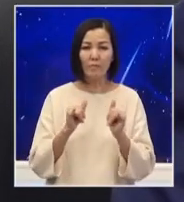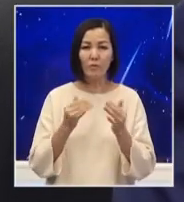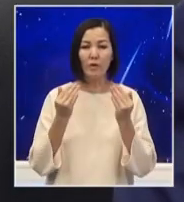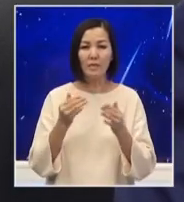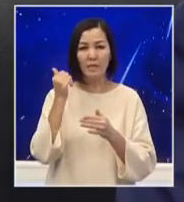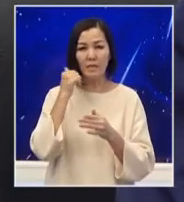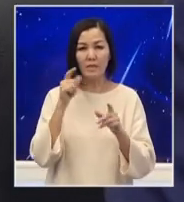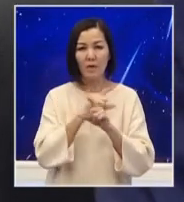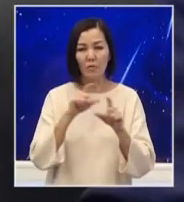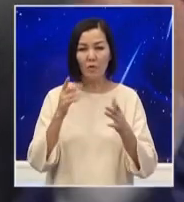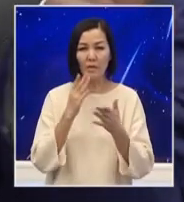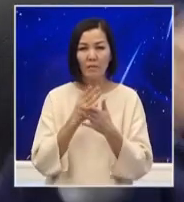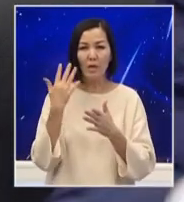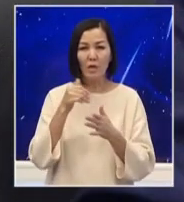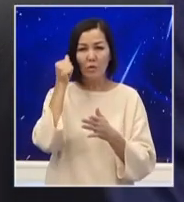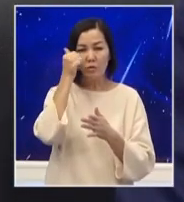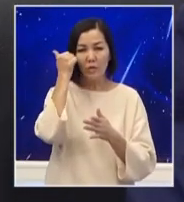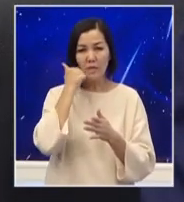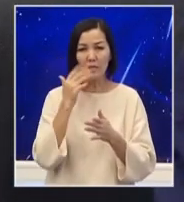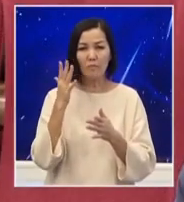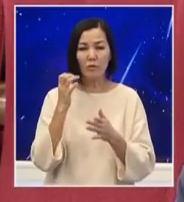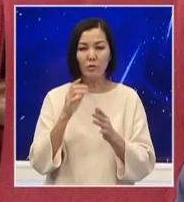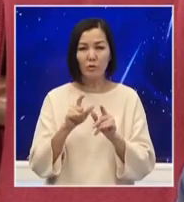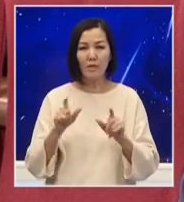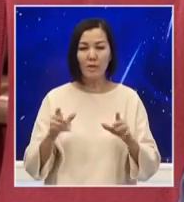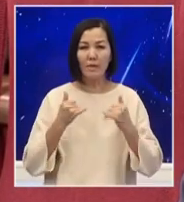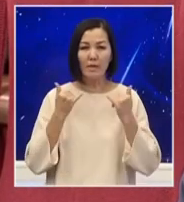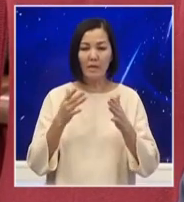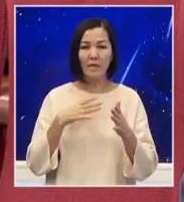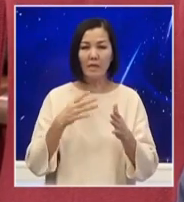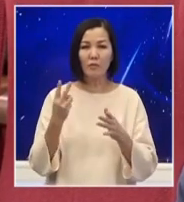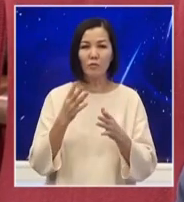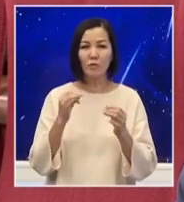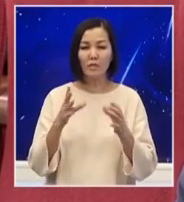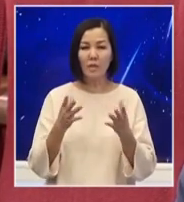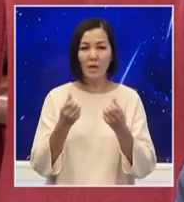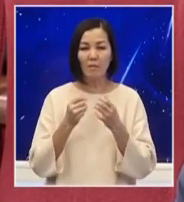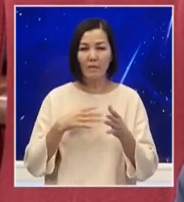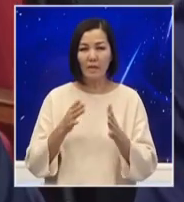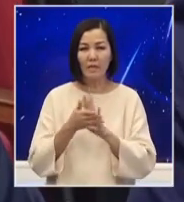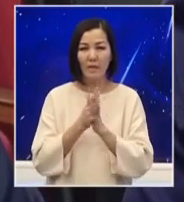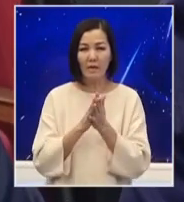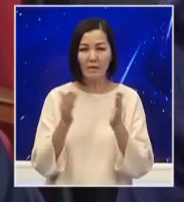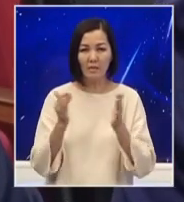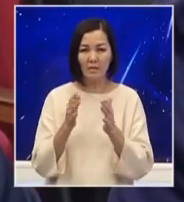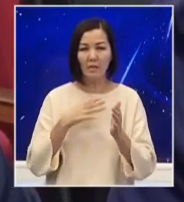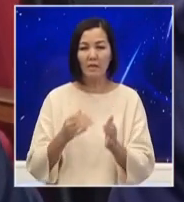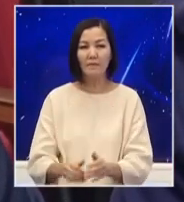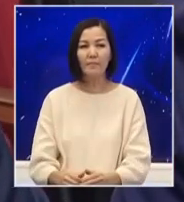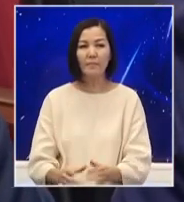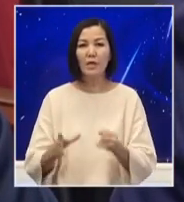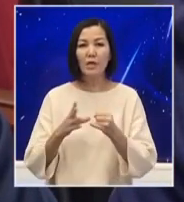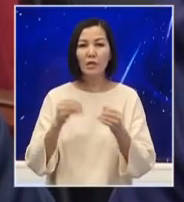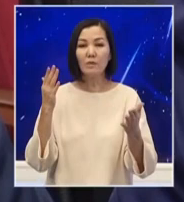қазір ескі аурухана бар, 50 жылға таяған, 500 адамға арналған. Ал қазір 300-ге халықты қабылдайды, тарлық етеді. Жеріміз бар Амандық